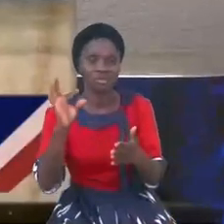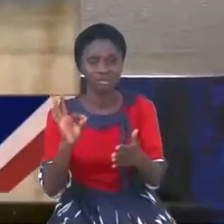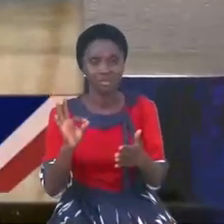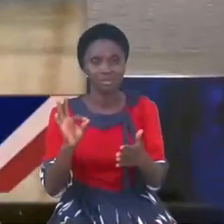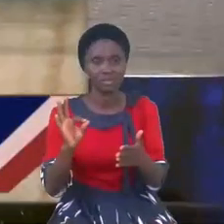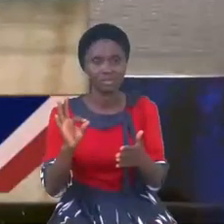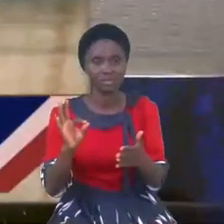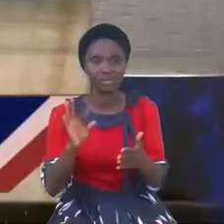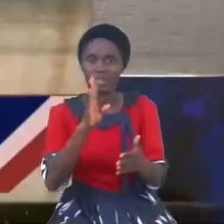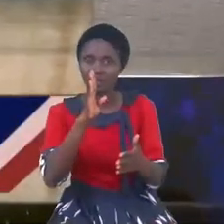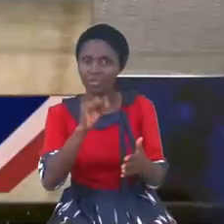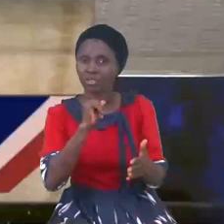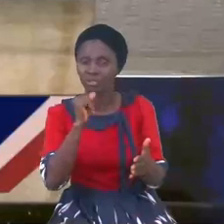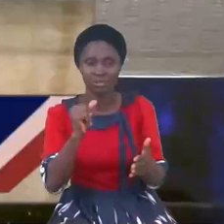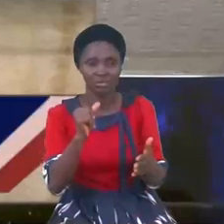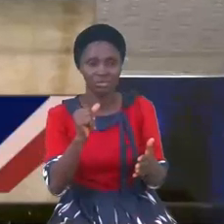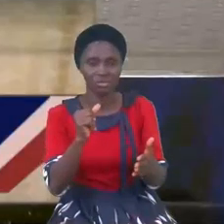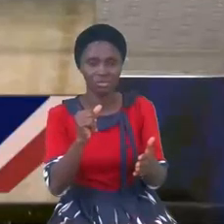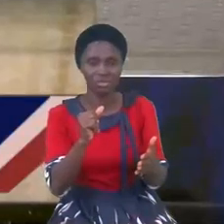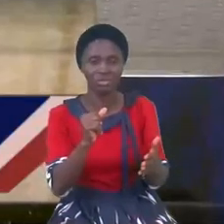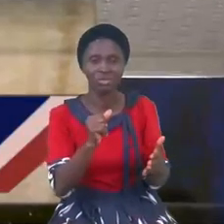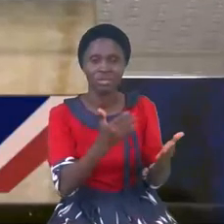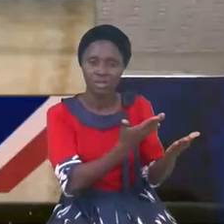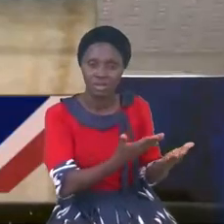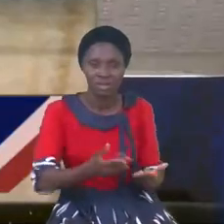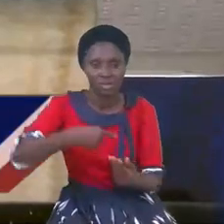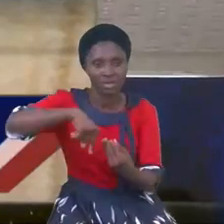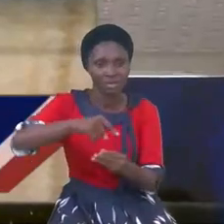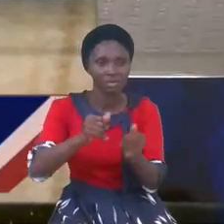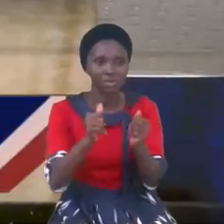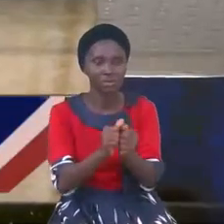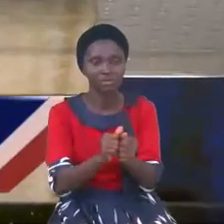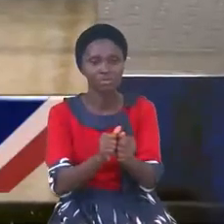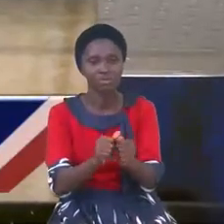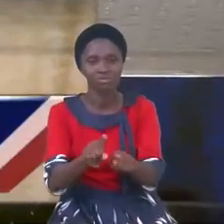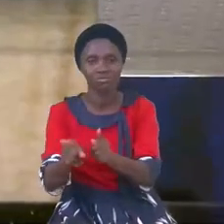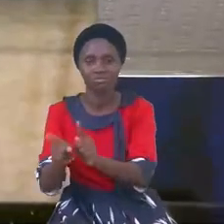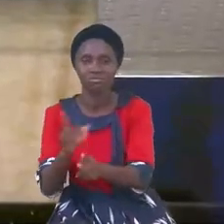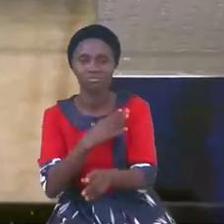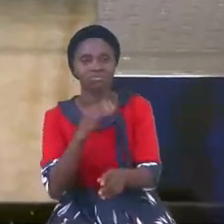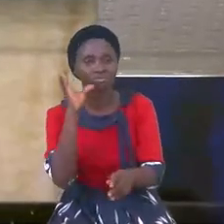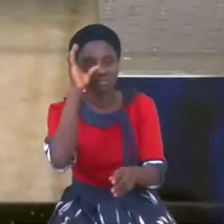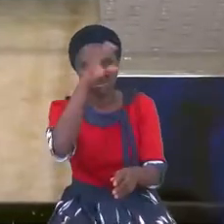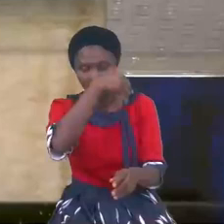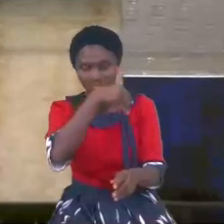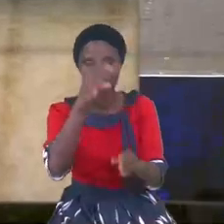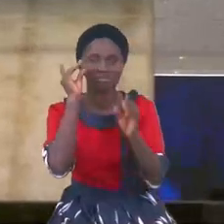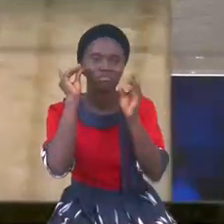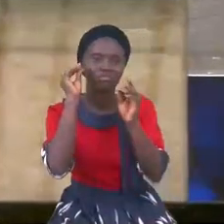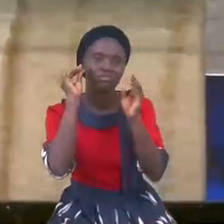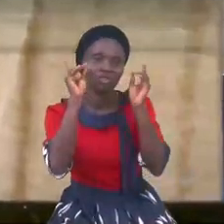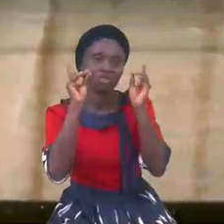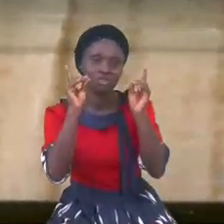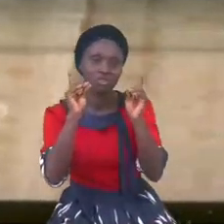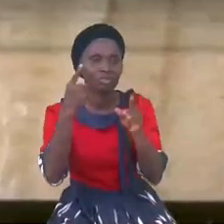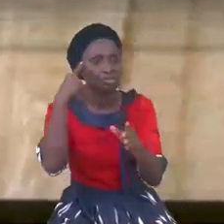vous laissez pas entraîner par des doctrines diverses et étrangères, car il est bon